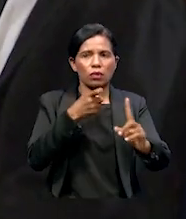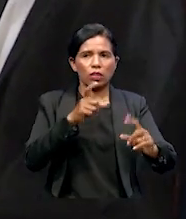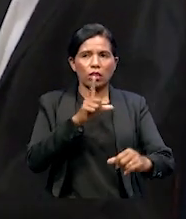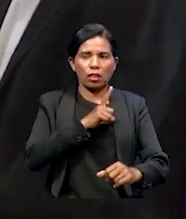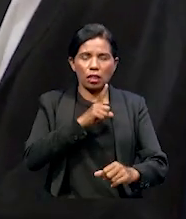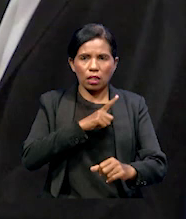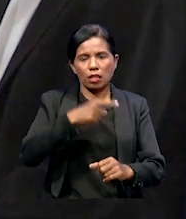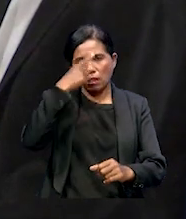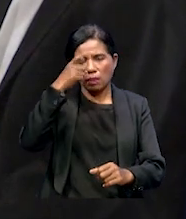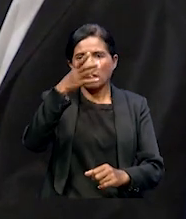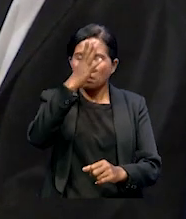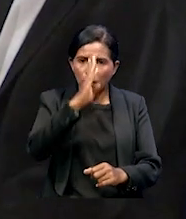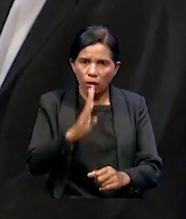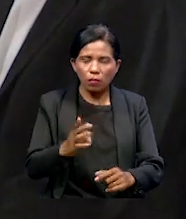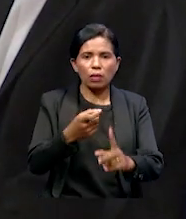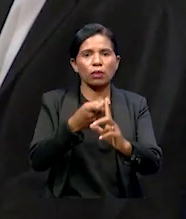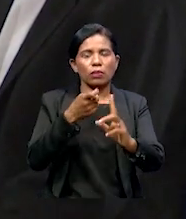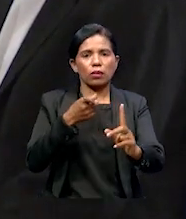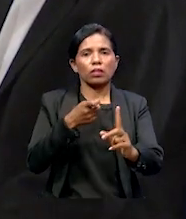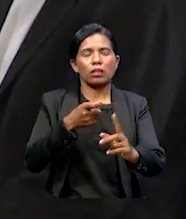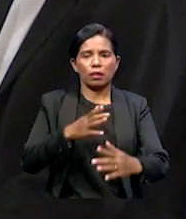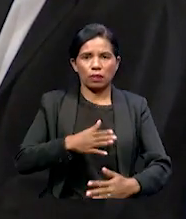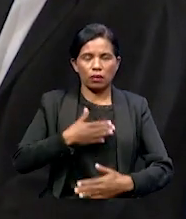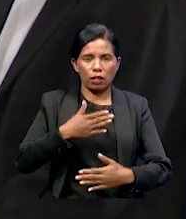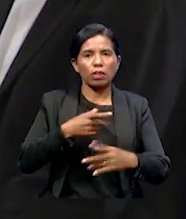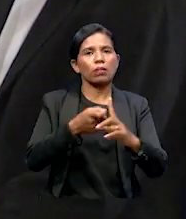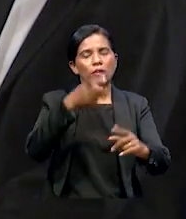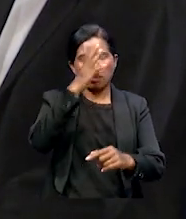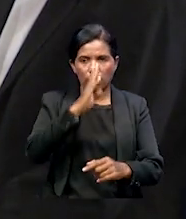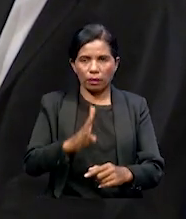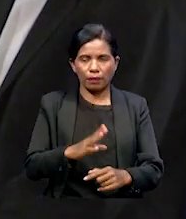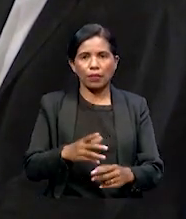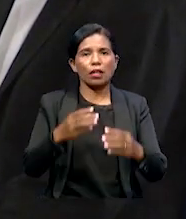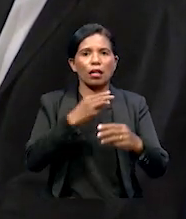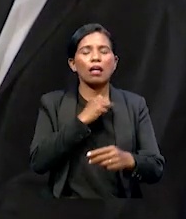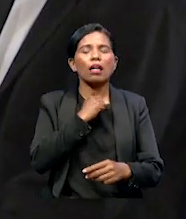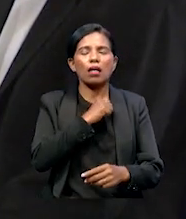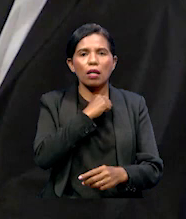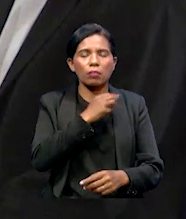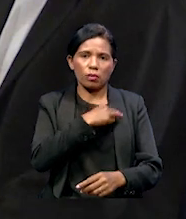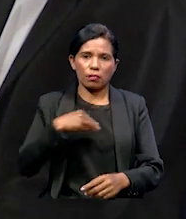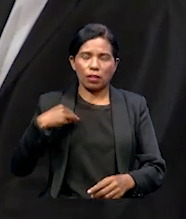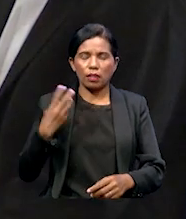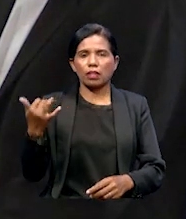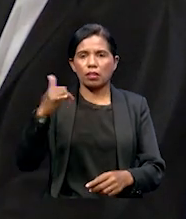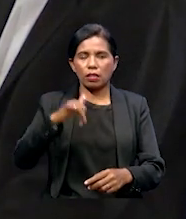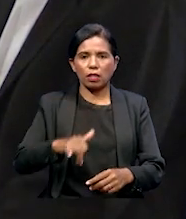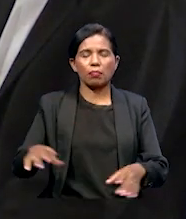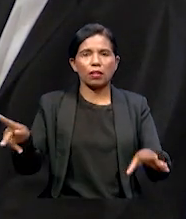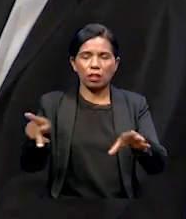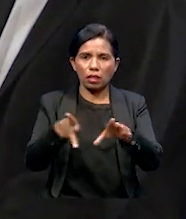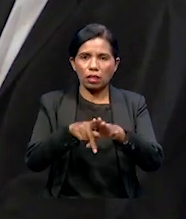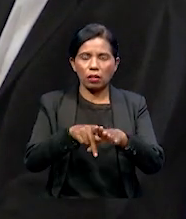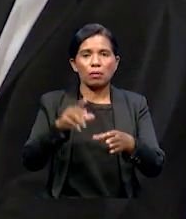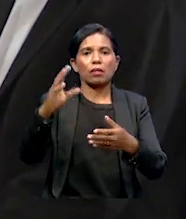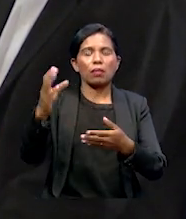ma solok dan nabe mai husi maroma. Ia parte seluk padre no madre sira considera ho presensa cardeal fong bela hametin